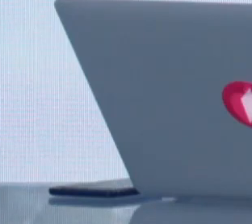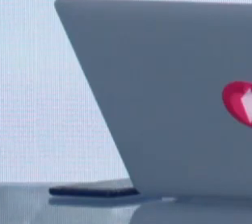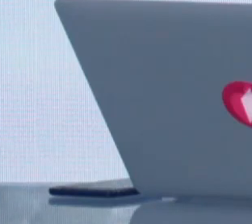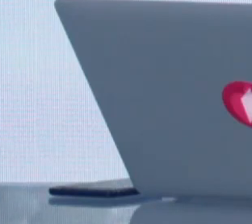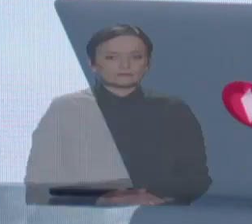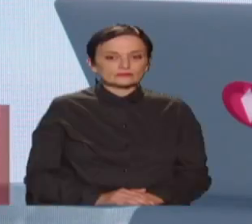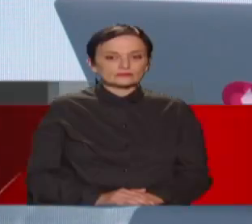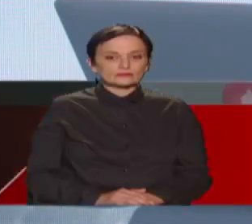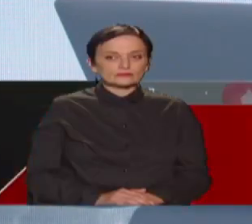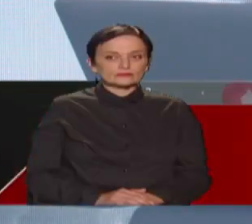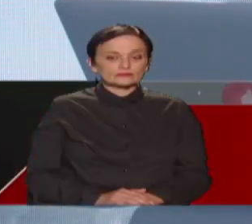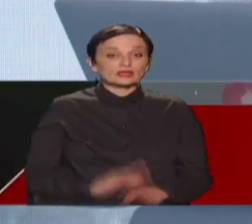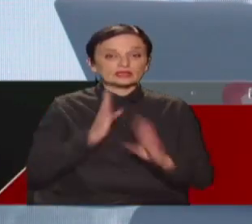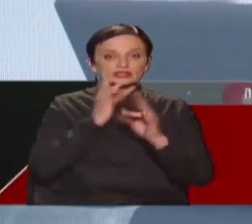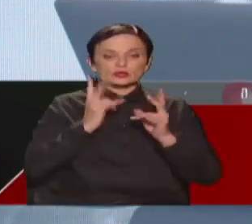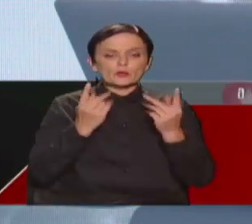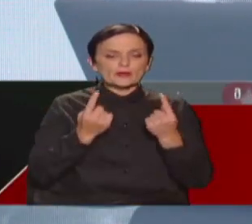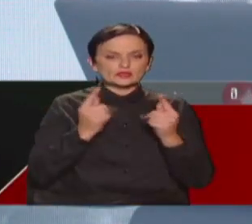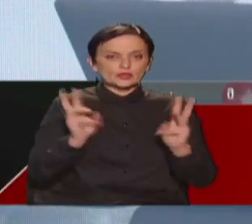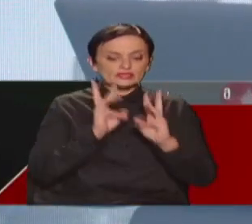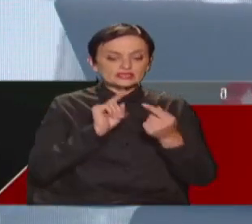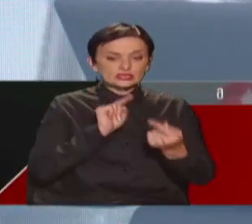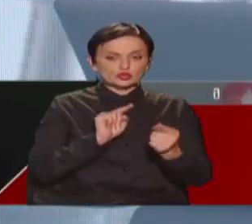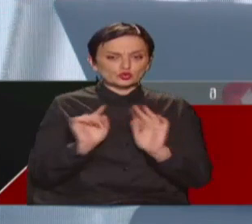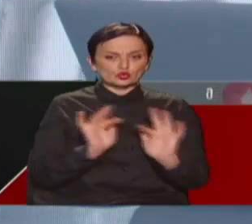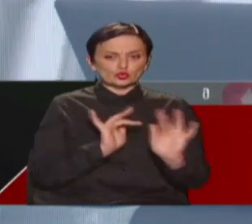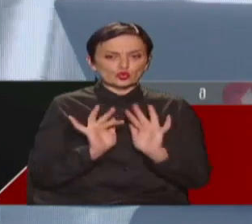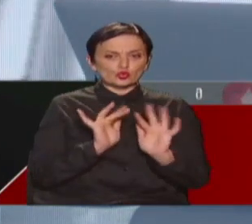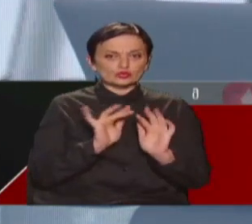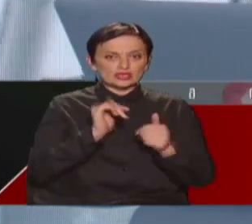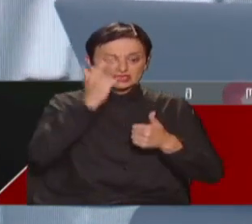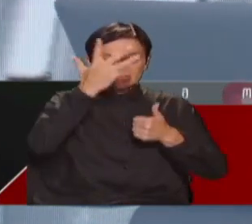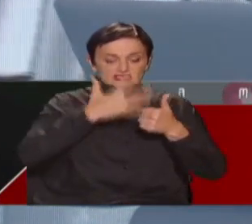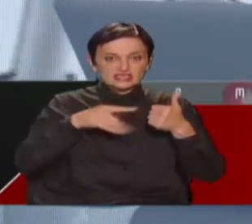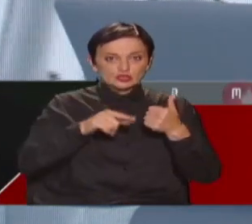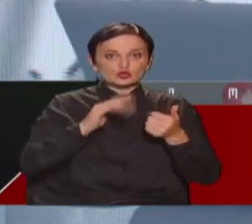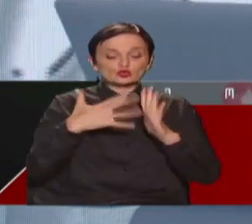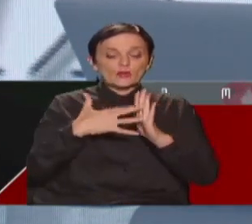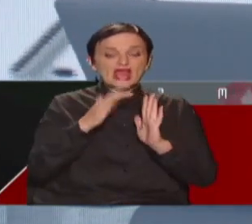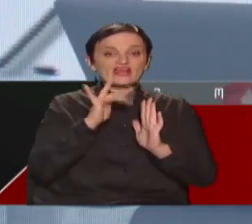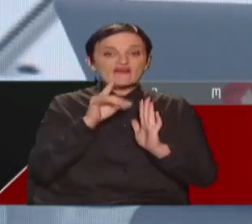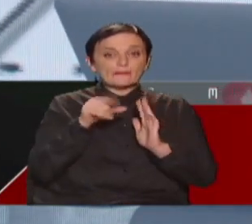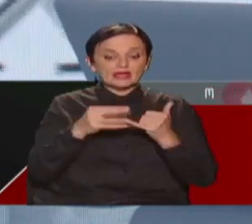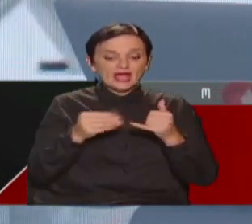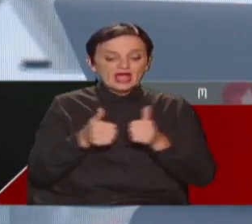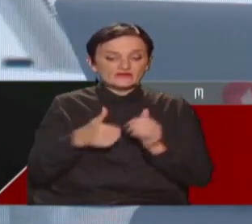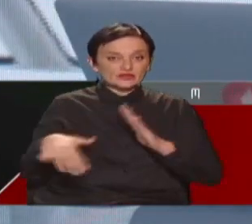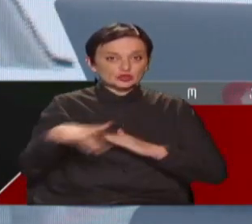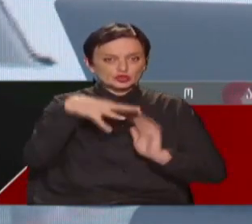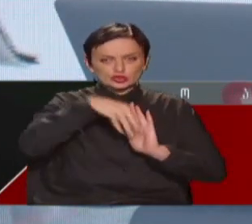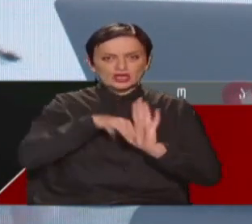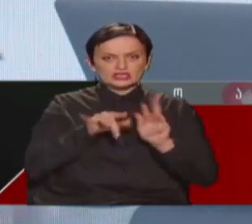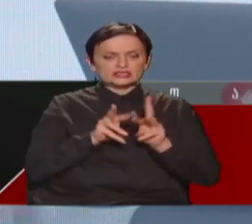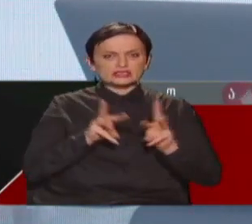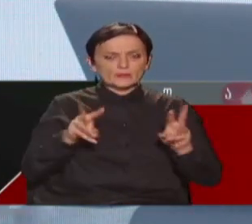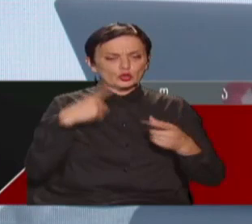Stichia Borjomis Heubaši, Tris Maștaburi, Hanzri Sacina, de Gohonis Zebebi, Epicentri, Dres, Sopel, Kwabis Heubis, Mimdebare, teritoria. Și dacă s-a putea